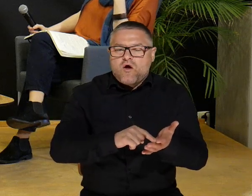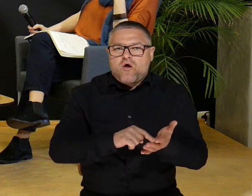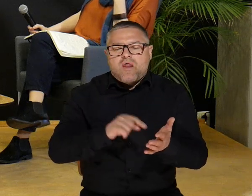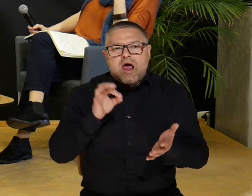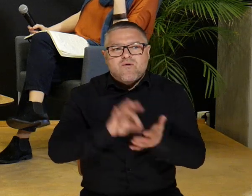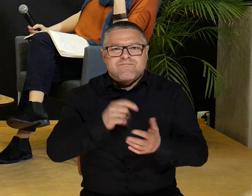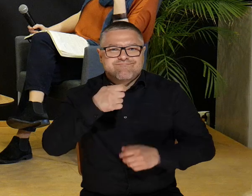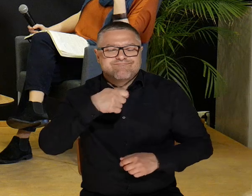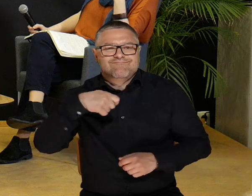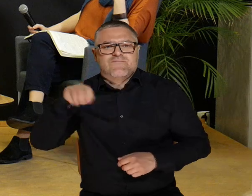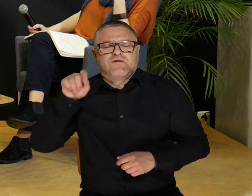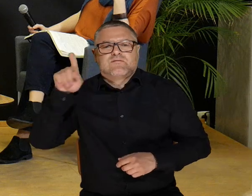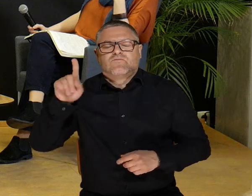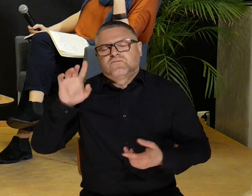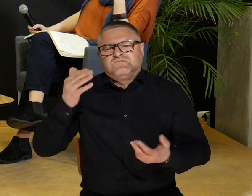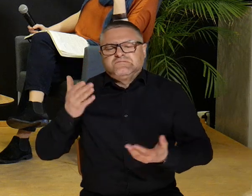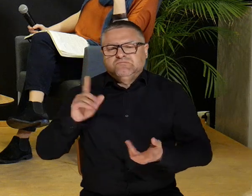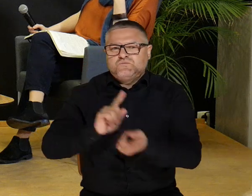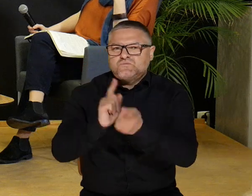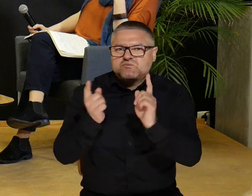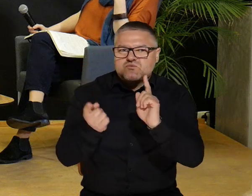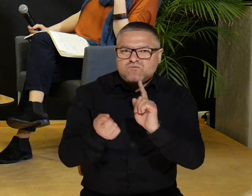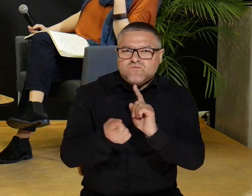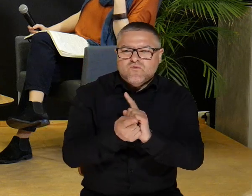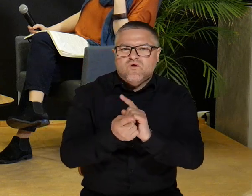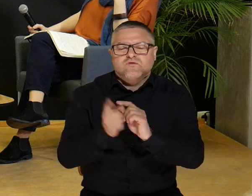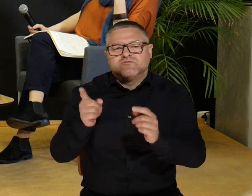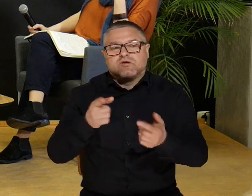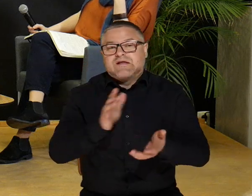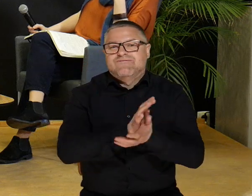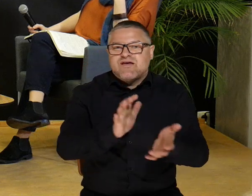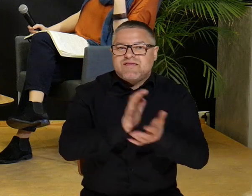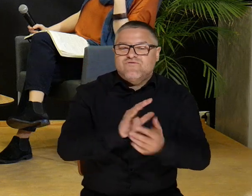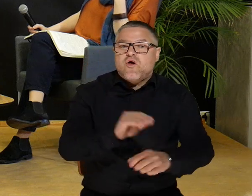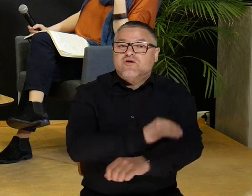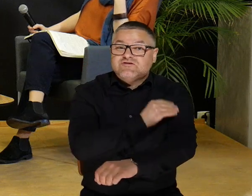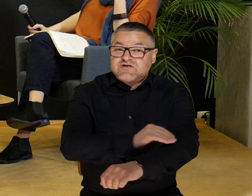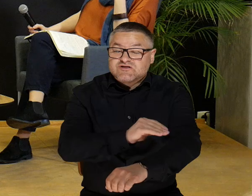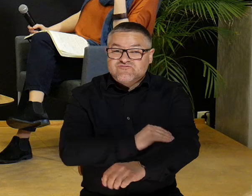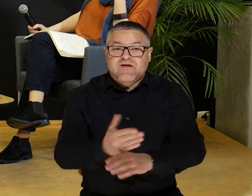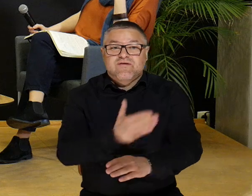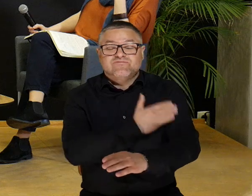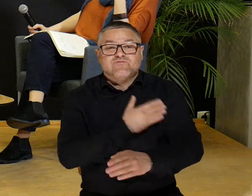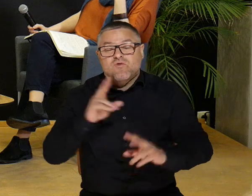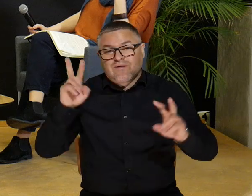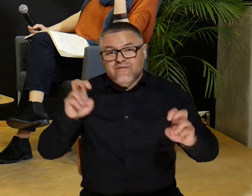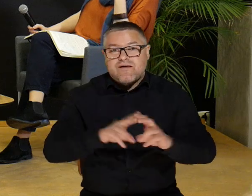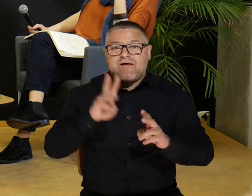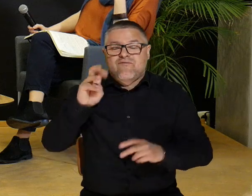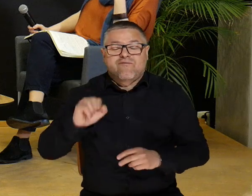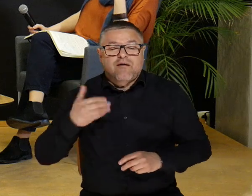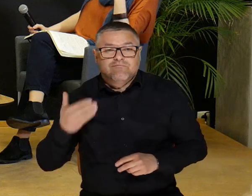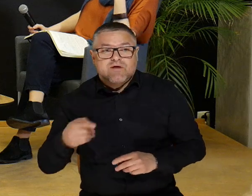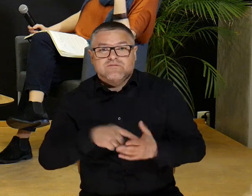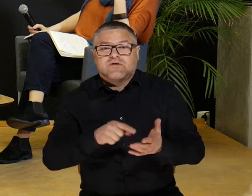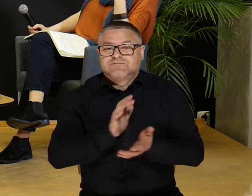wyjechał na taki program spotkań, to jest wydawnictwo chrześcijańskie w ogóle, znaczy wydawnictwo Mando się wcześniej nazywało wydawnictwem WAM i